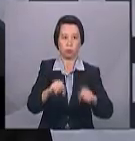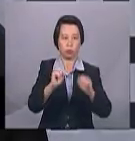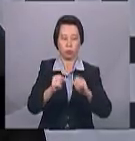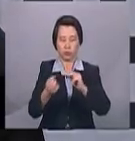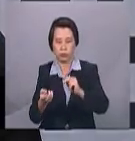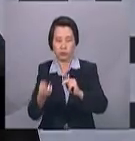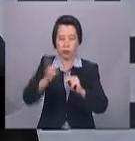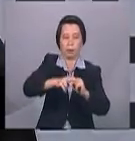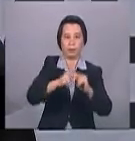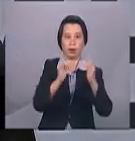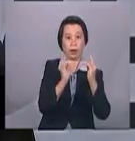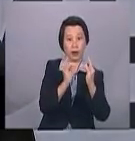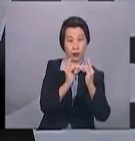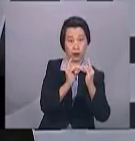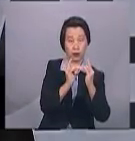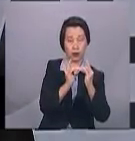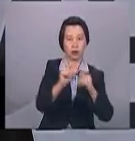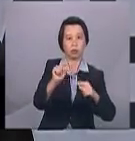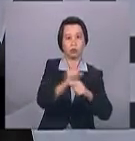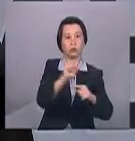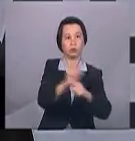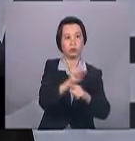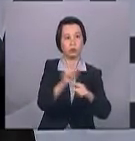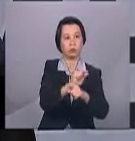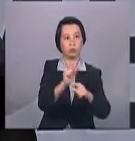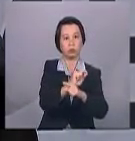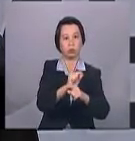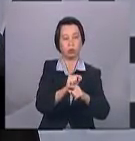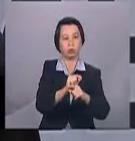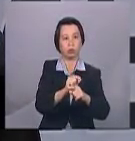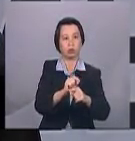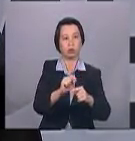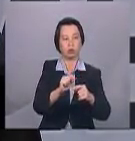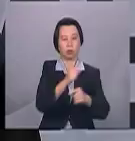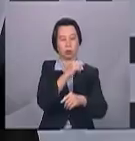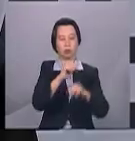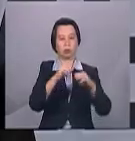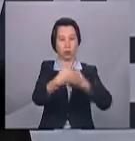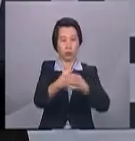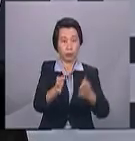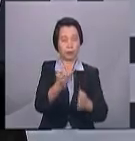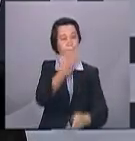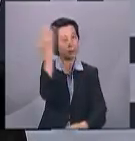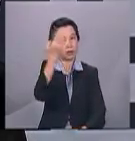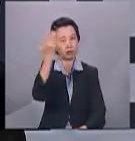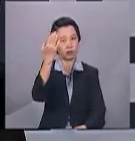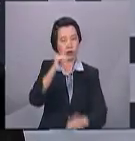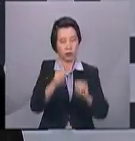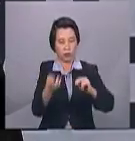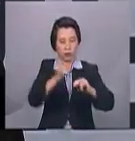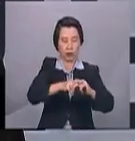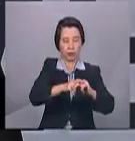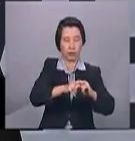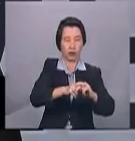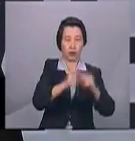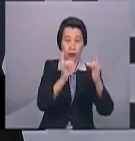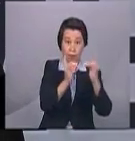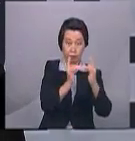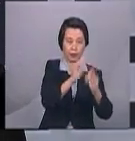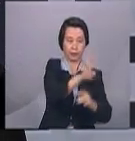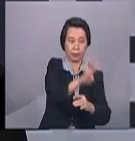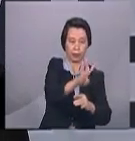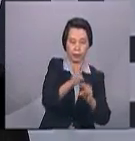menambah katil, iaitu menggunakan unit rawatan harian. Jadi kita boleh tambah katil daripada 44